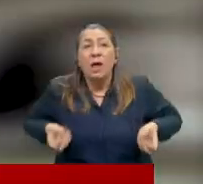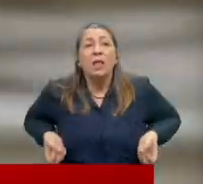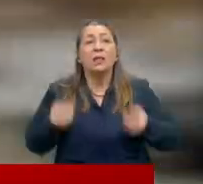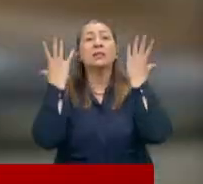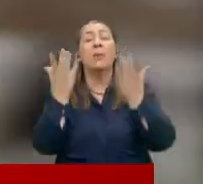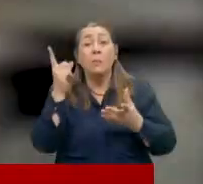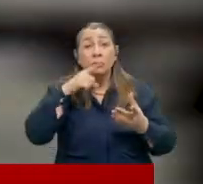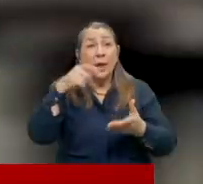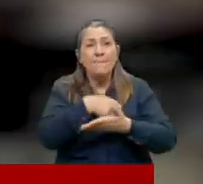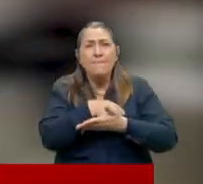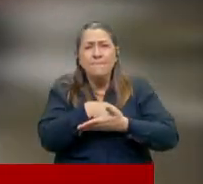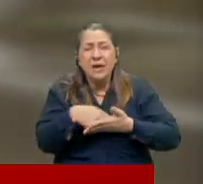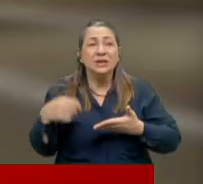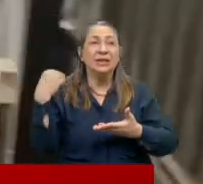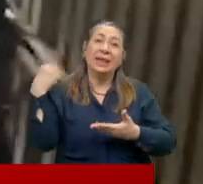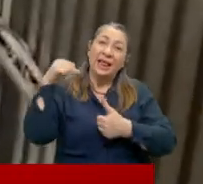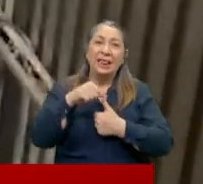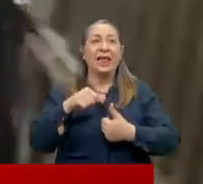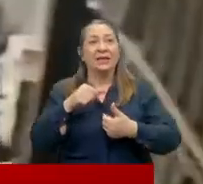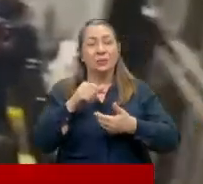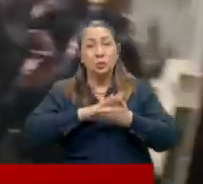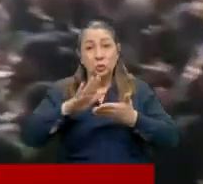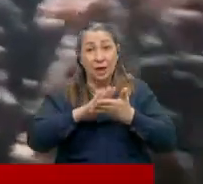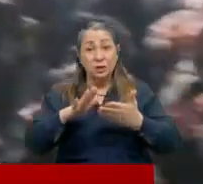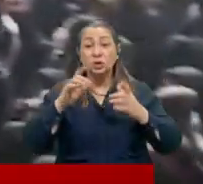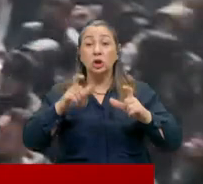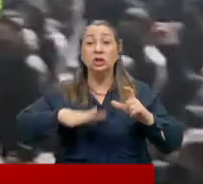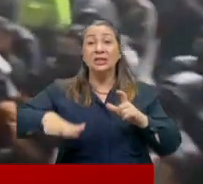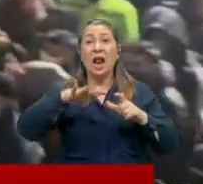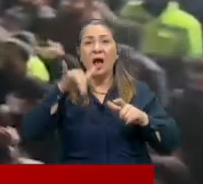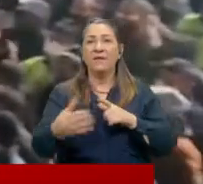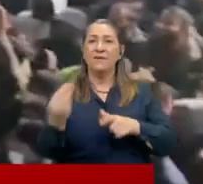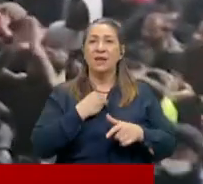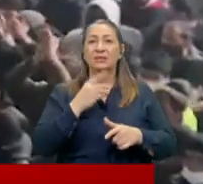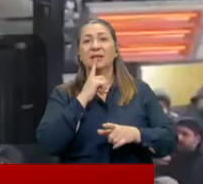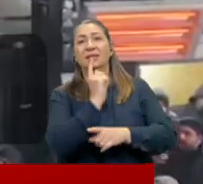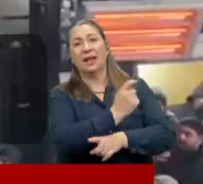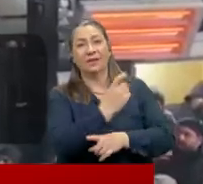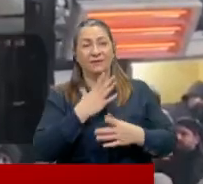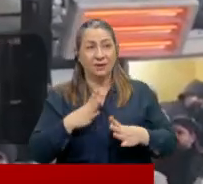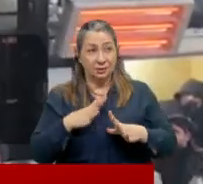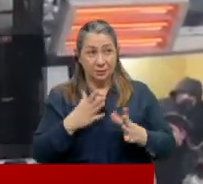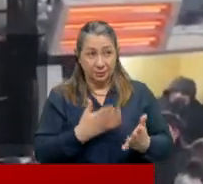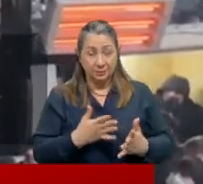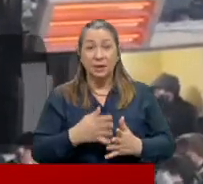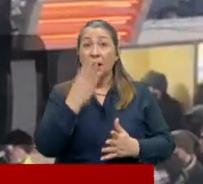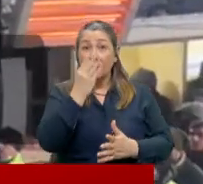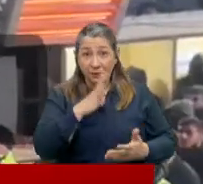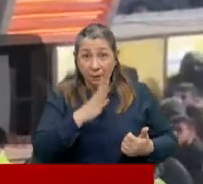Bu yüzden maaşlarının yeniden düzenlenmesini ve sosyal haklarının verilmesini talep ettiler. Kim kafiyemiz var